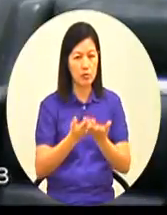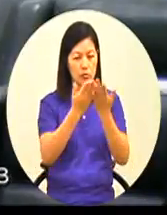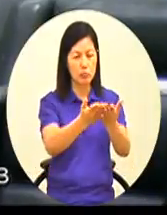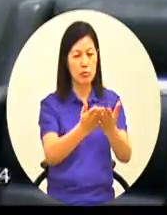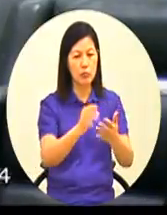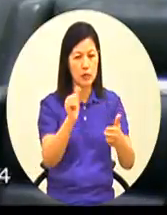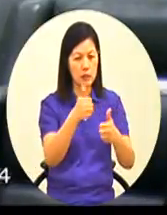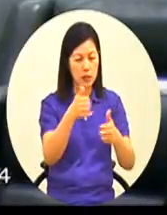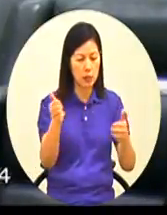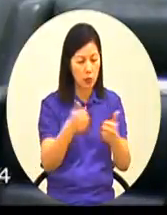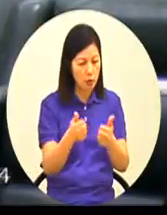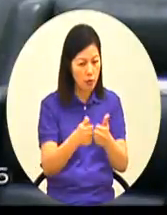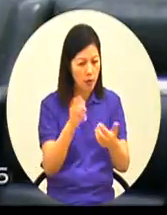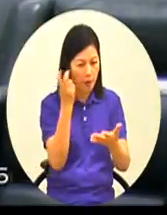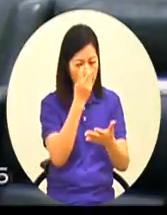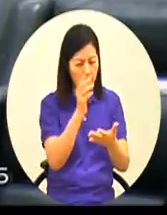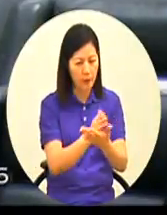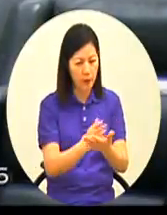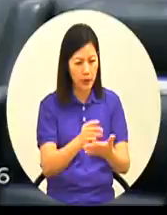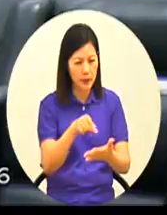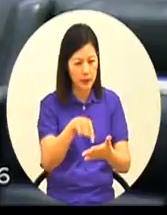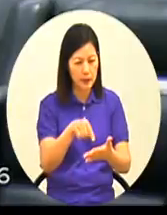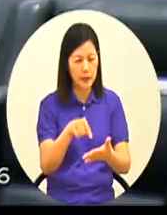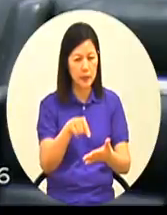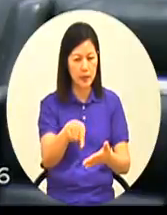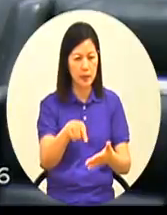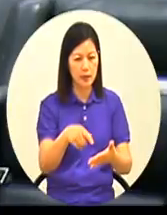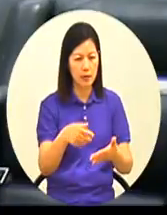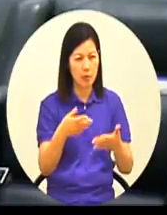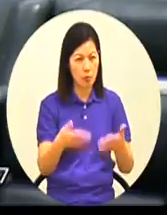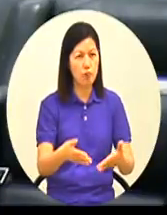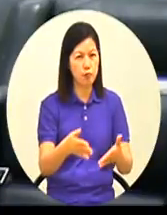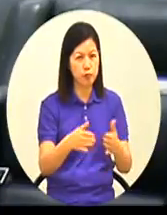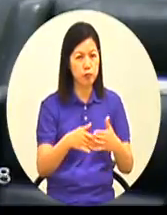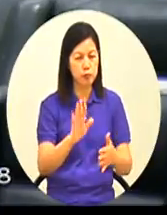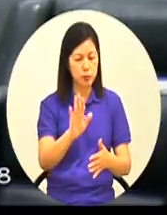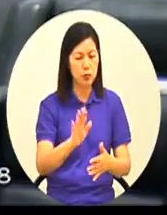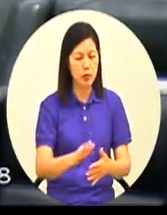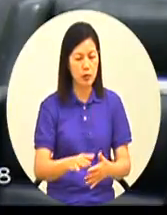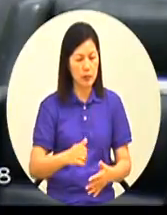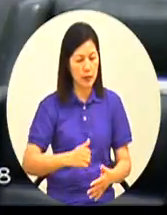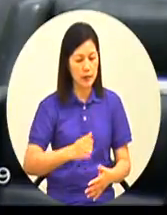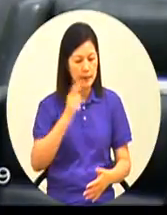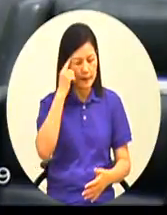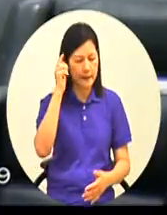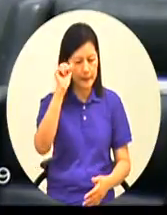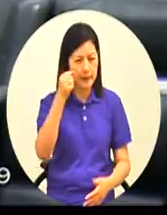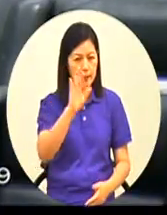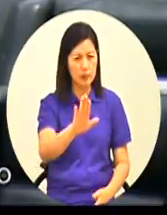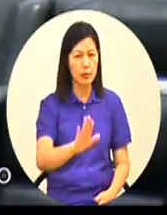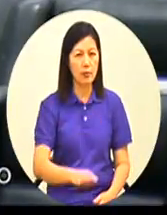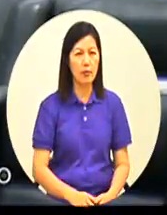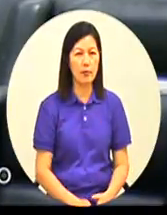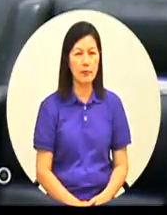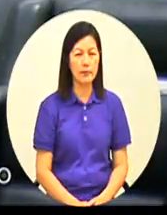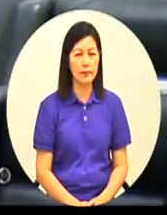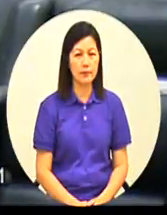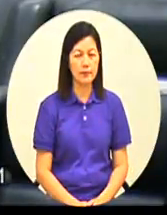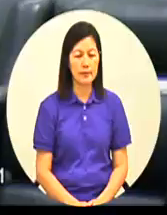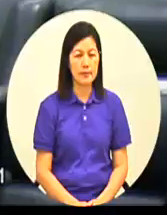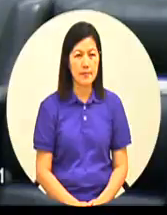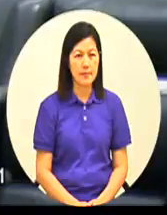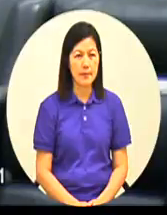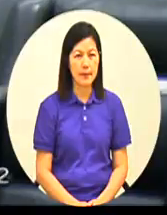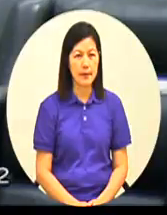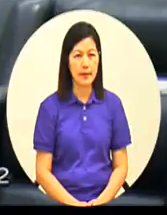议，我相信是一个非常具有象征性，而且也相对的有实质意义的一个作为。所以我是不是